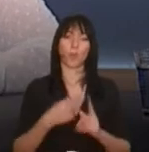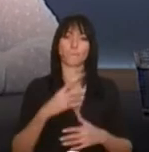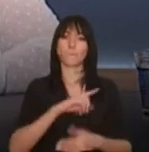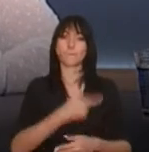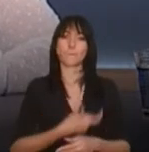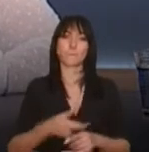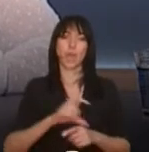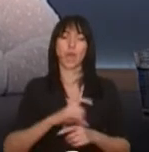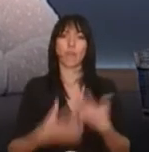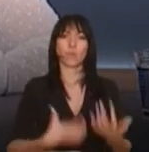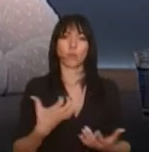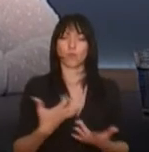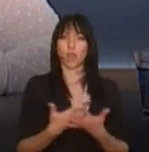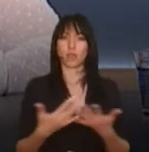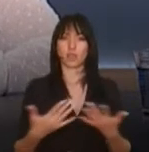тощо?